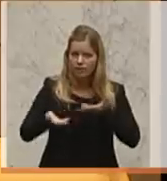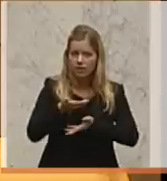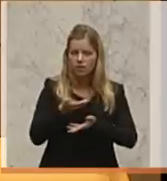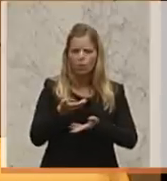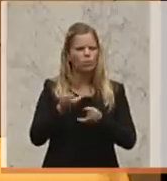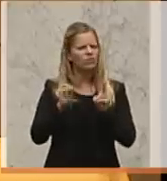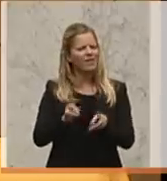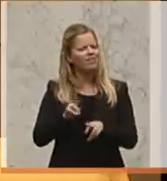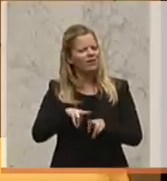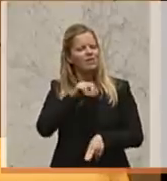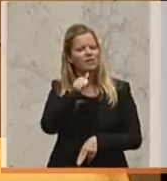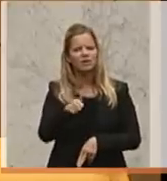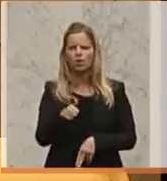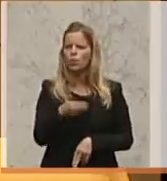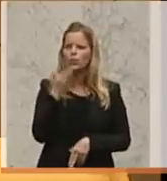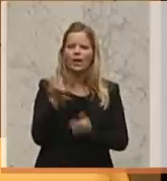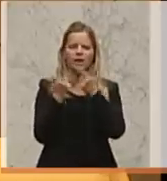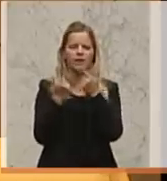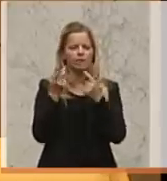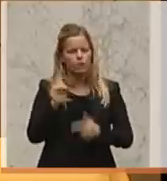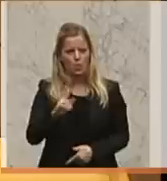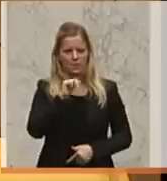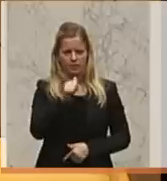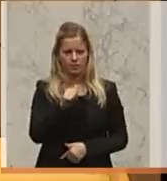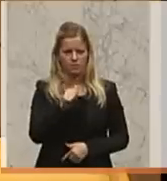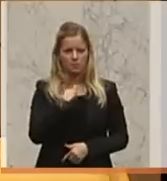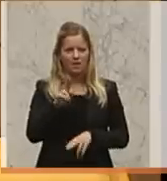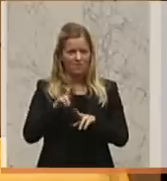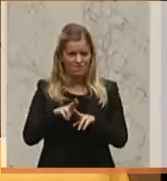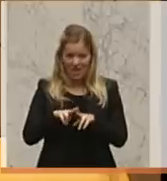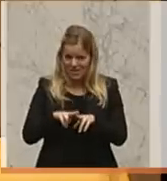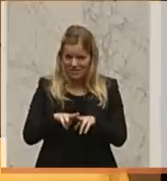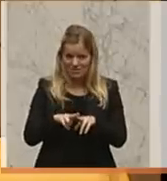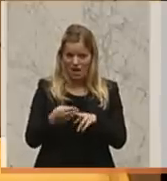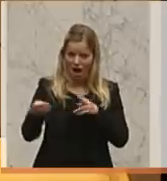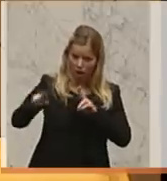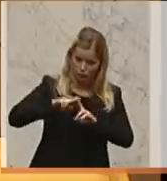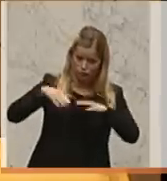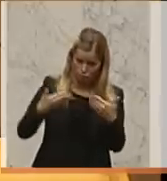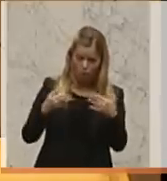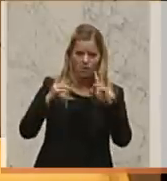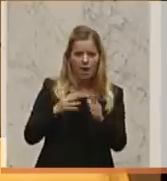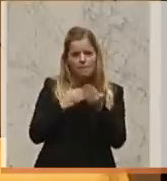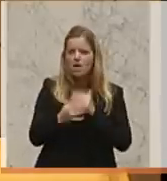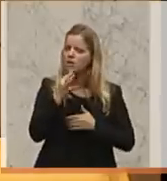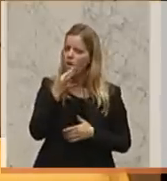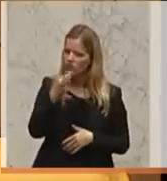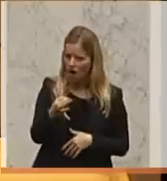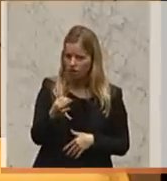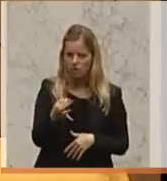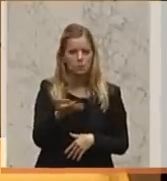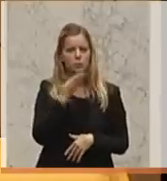verhandeln wollten. Denn da hätte man dann weiterfragen können. Und die Antworten geben sich ganz von selbst. Sie haben